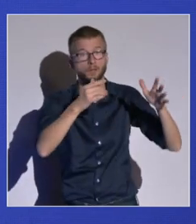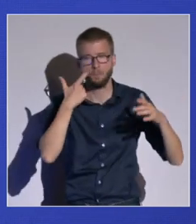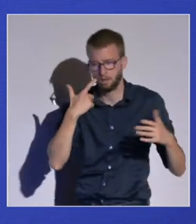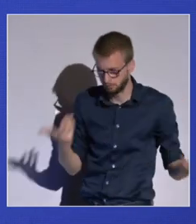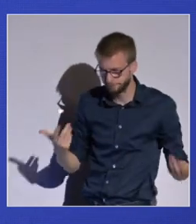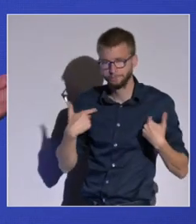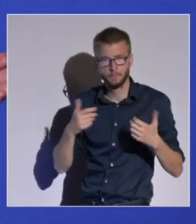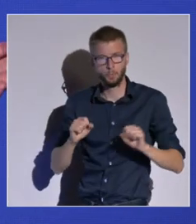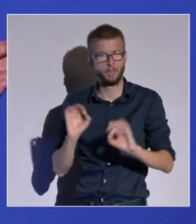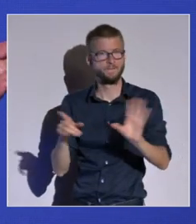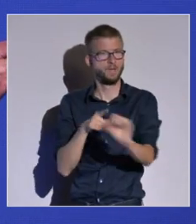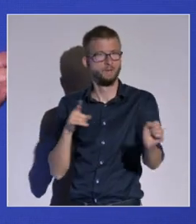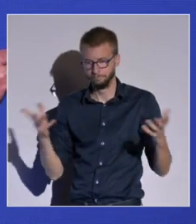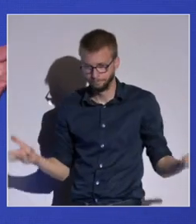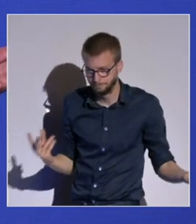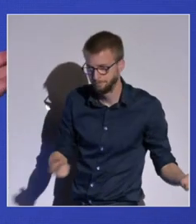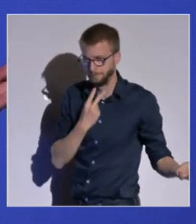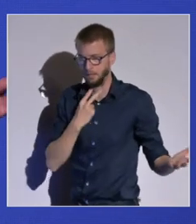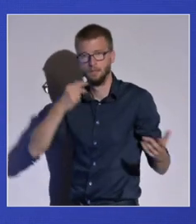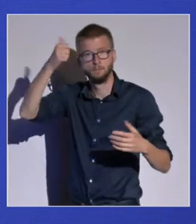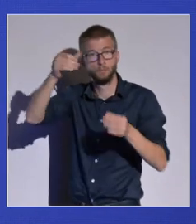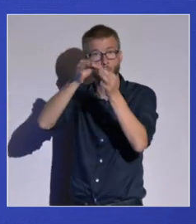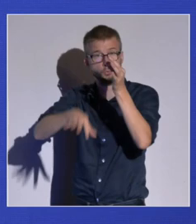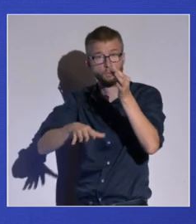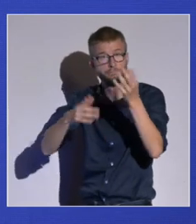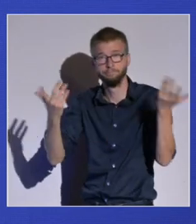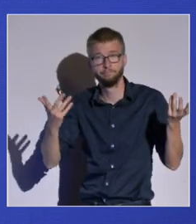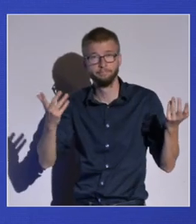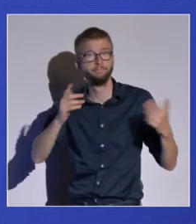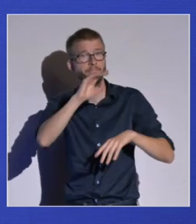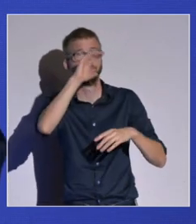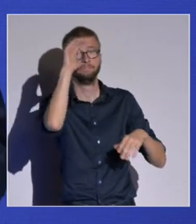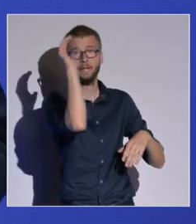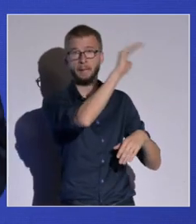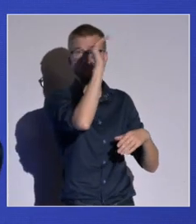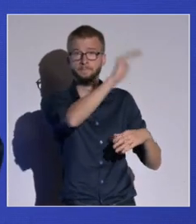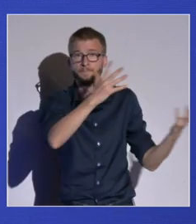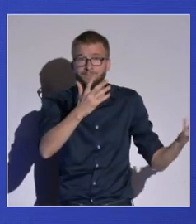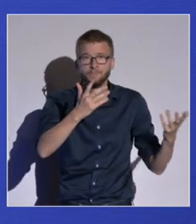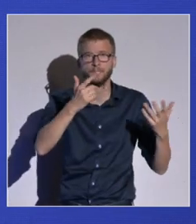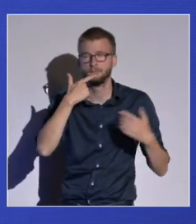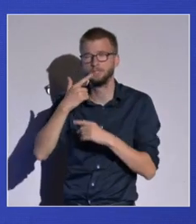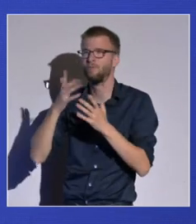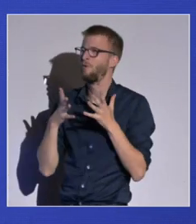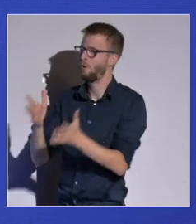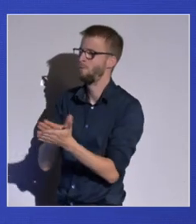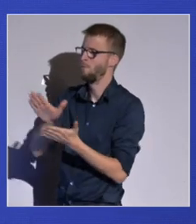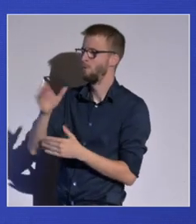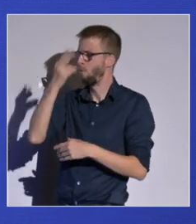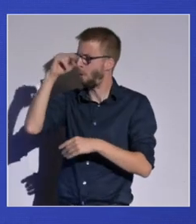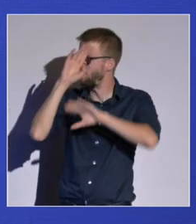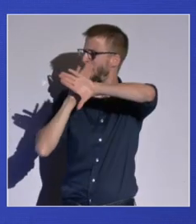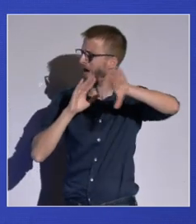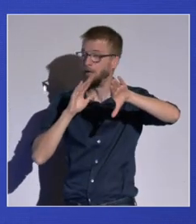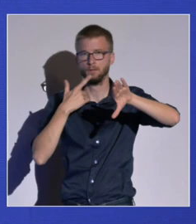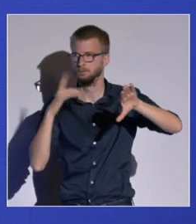impuissance, elle se tourne vers le seul recours possible, niant absolument son engagement. Et je les invite à aller